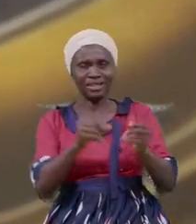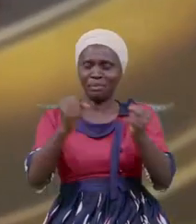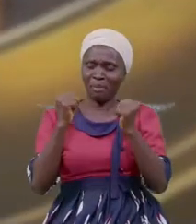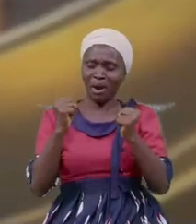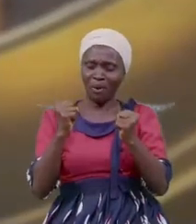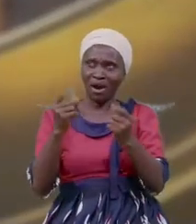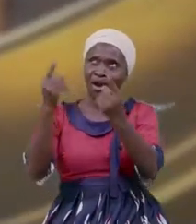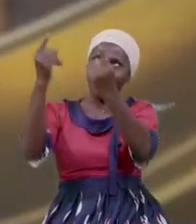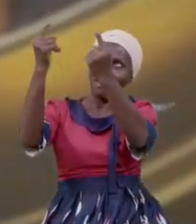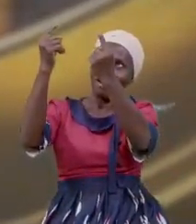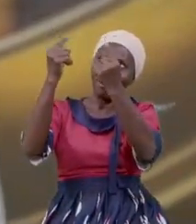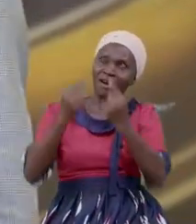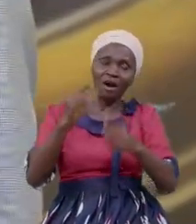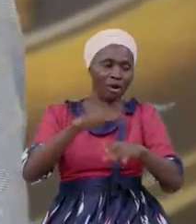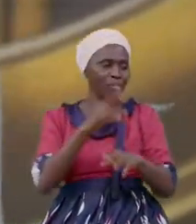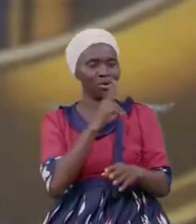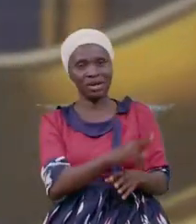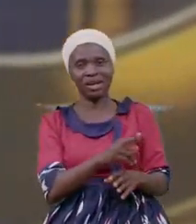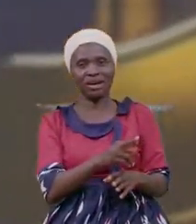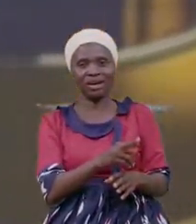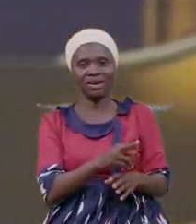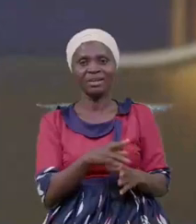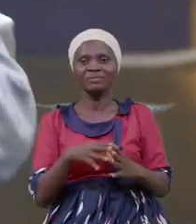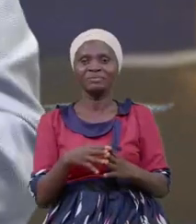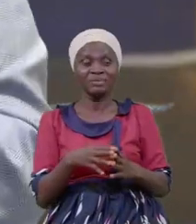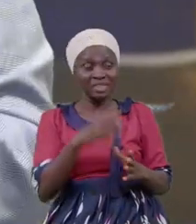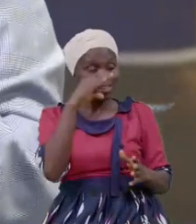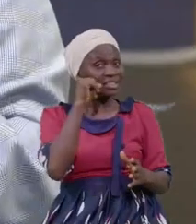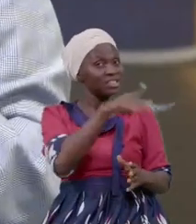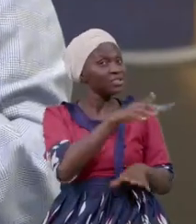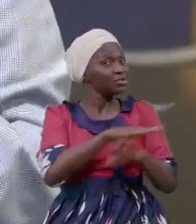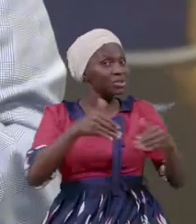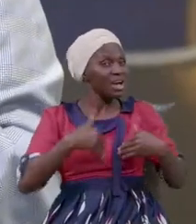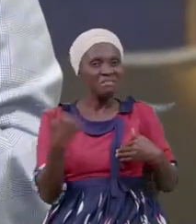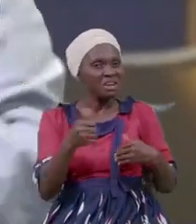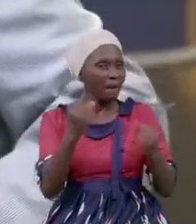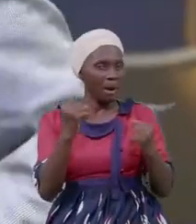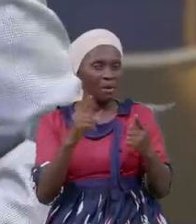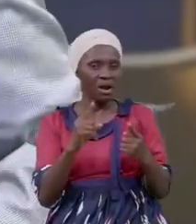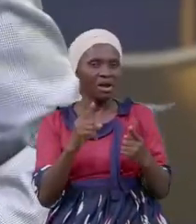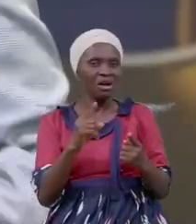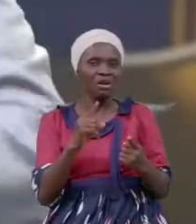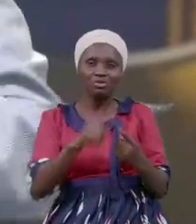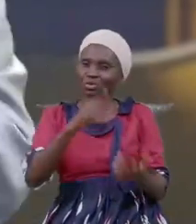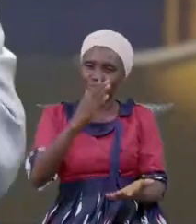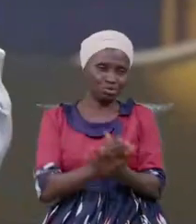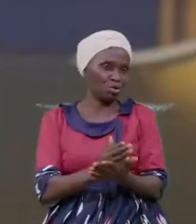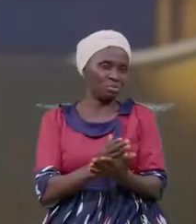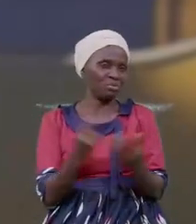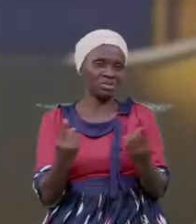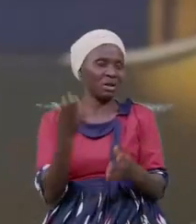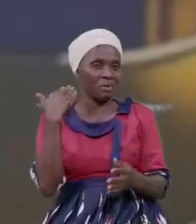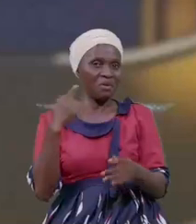sur elle elle n'avait pas de puissance pour ne pas pour ne plus le faire mais je te donne le pouvoir et je te